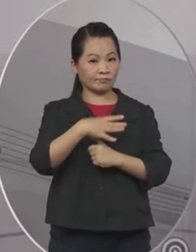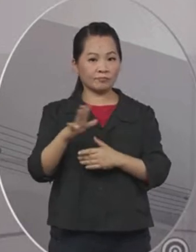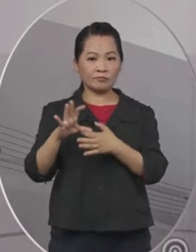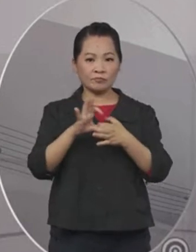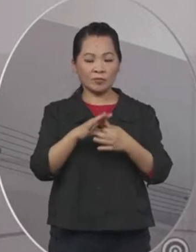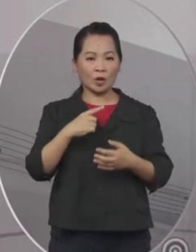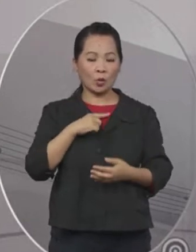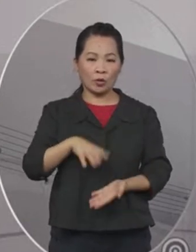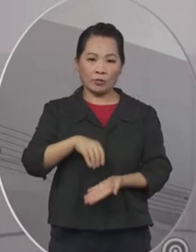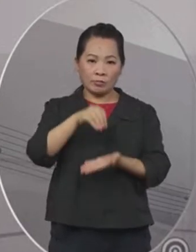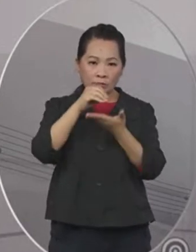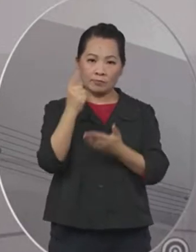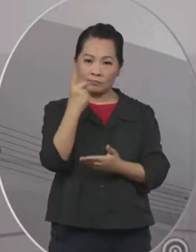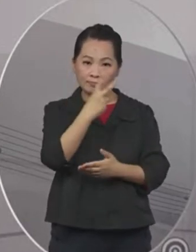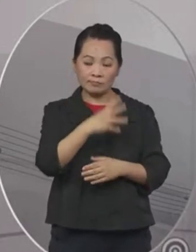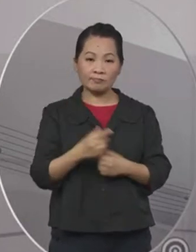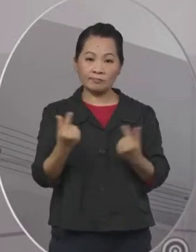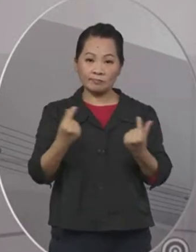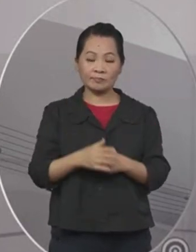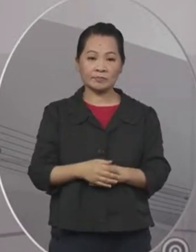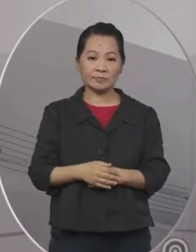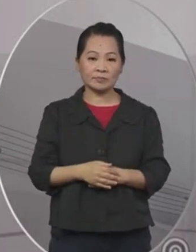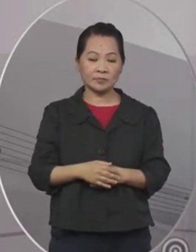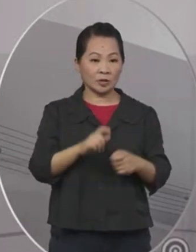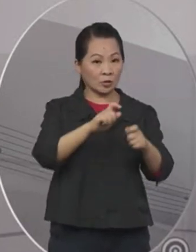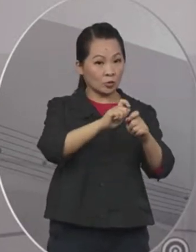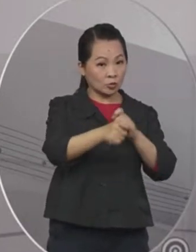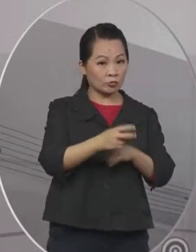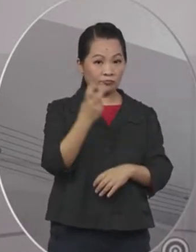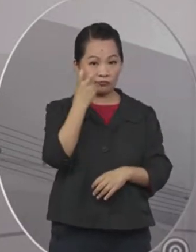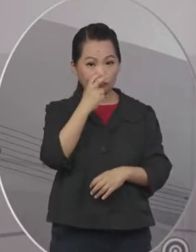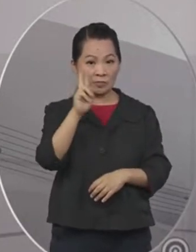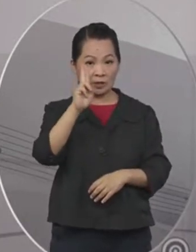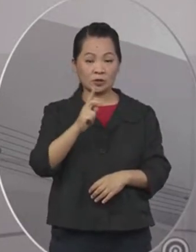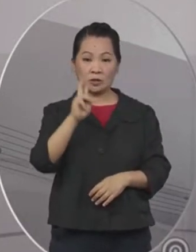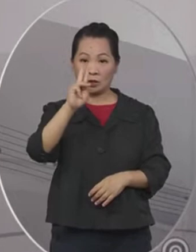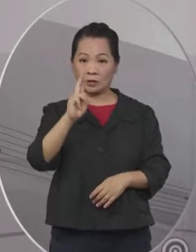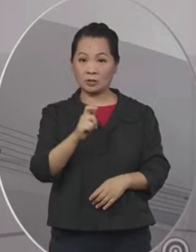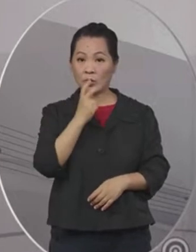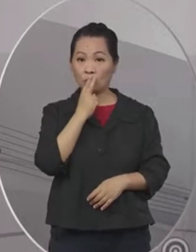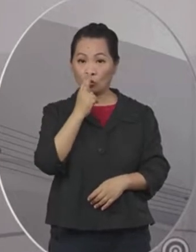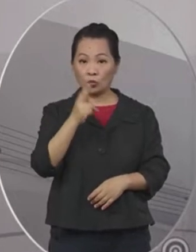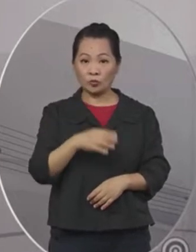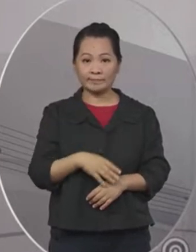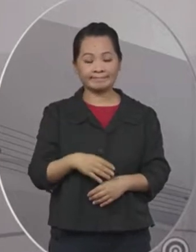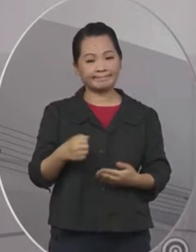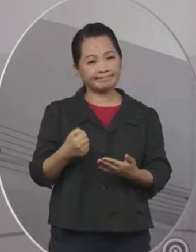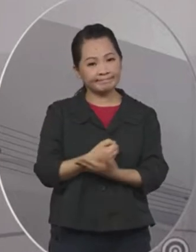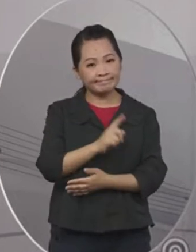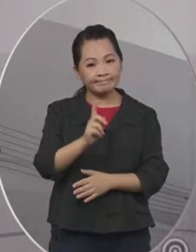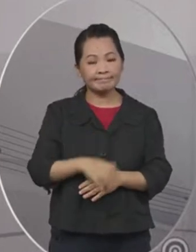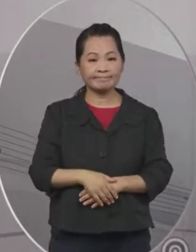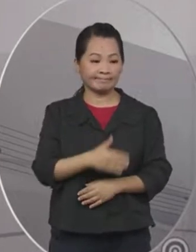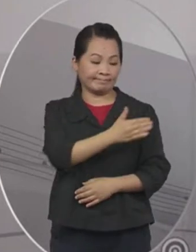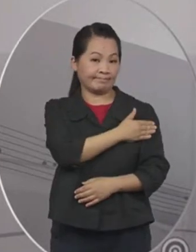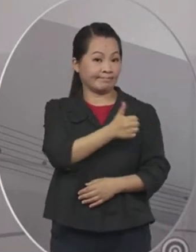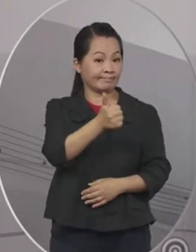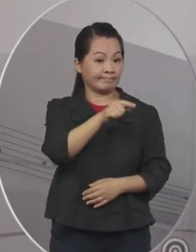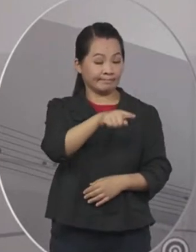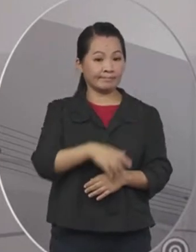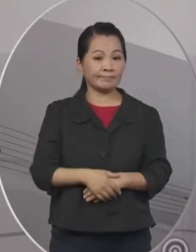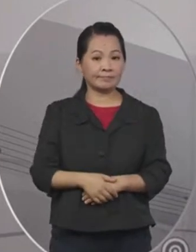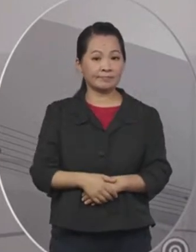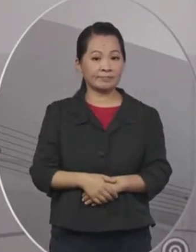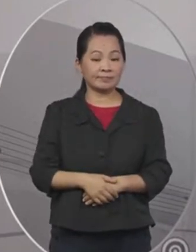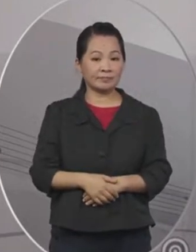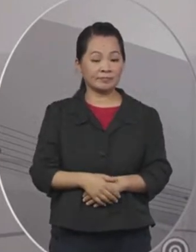的诉求，就是抽税纳管电子烟。很遗憾，陈时中依然视